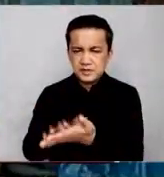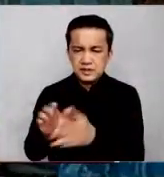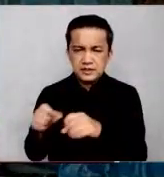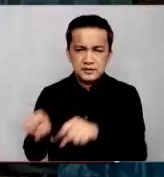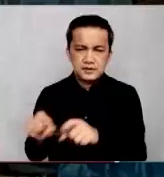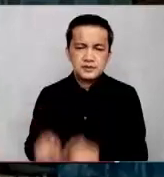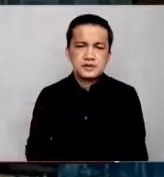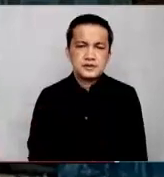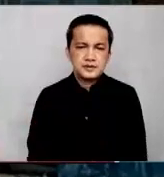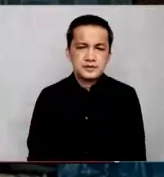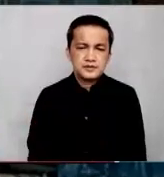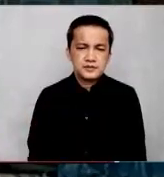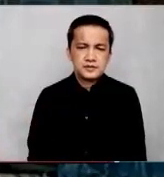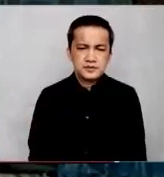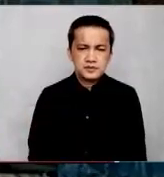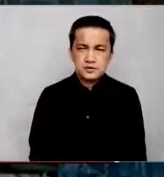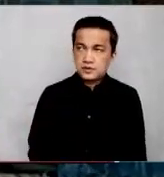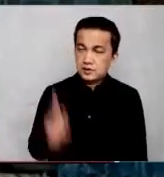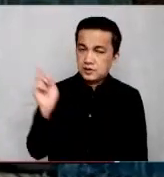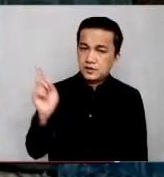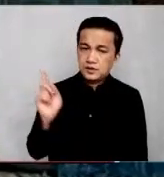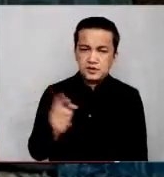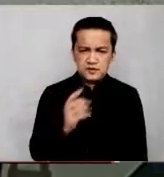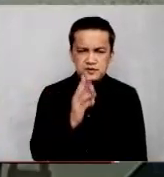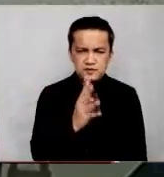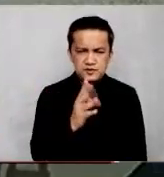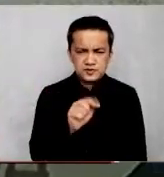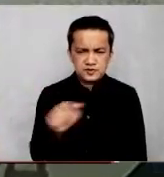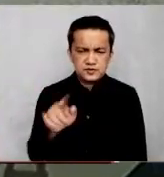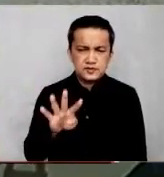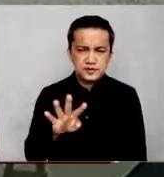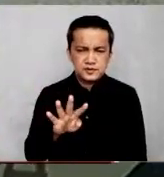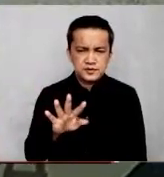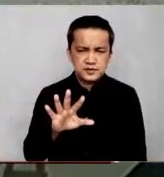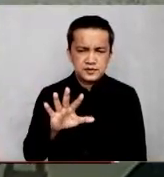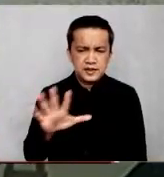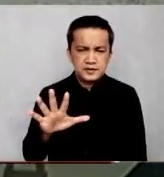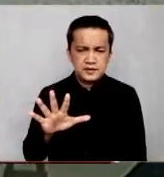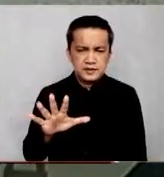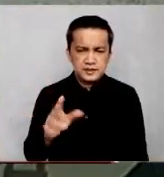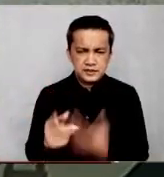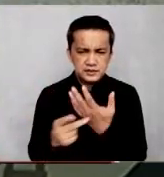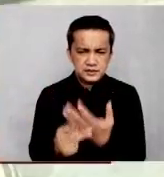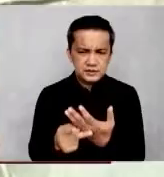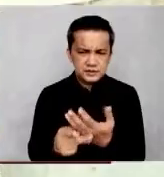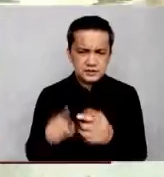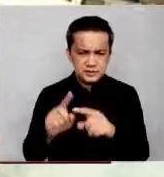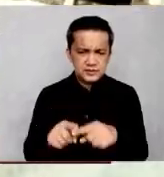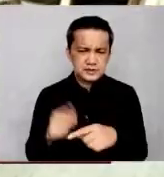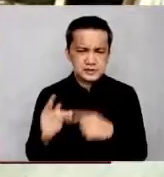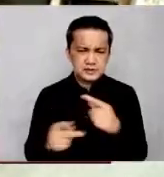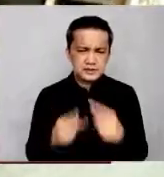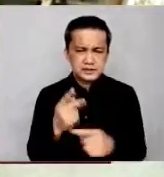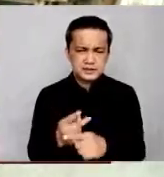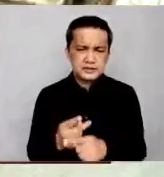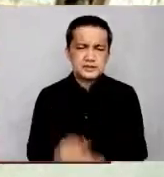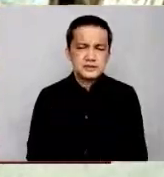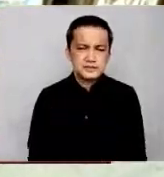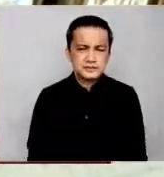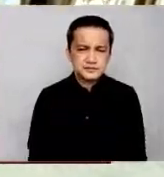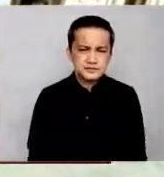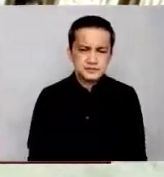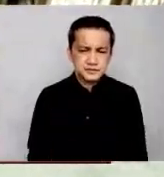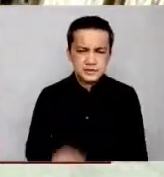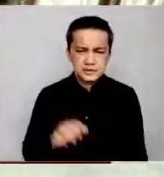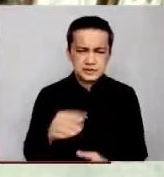Katunayan, pumapalo na sa 40 hanggang 56 pesos ang kilo ng bigas depende sa klase. Paliwanag ng mga